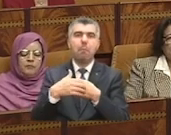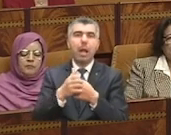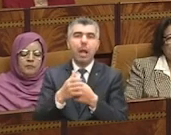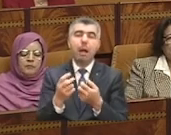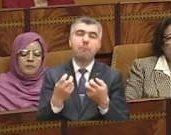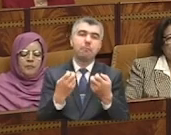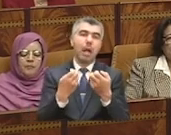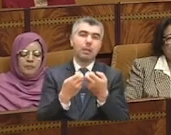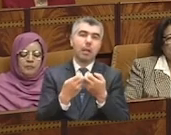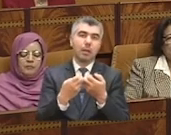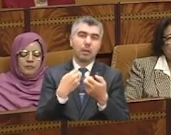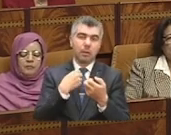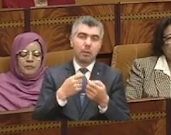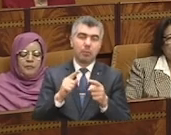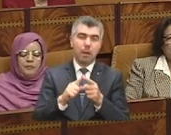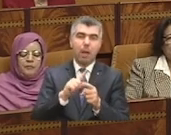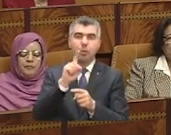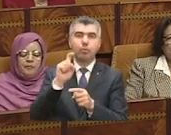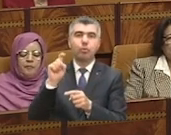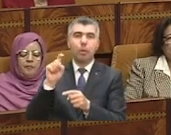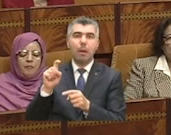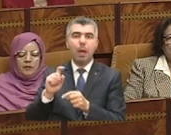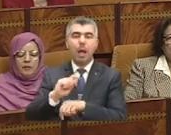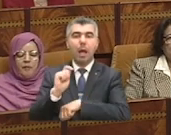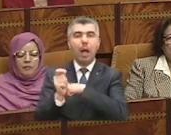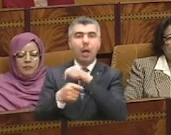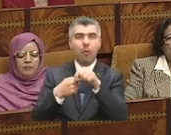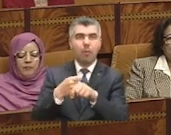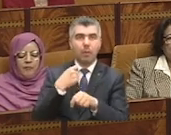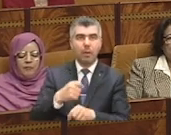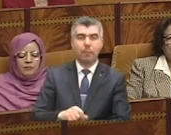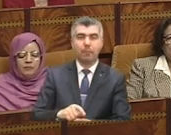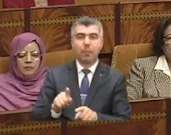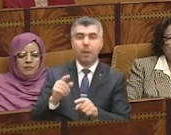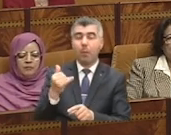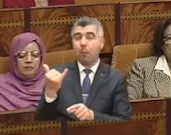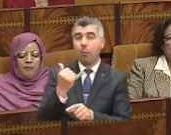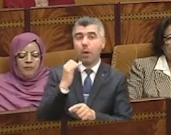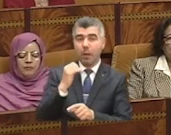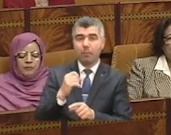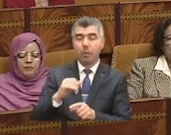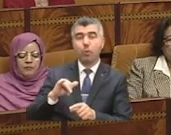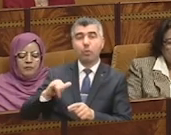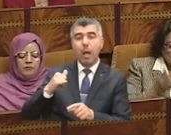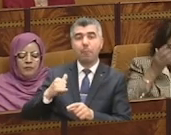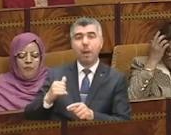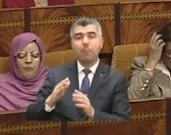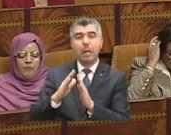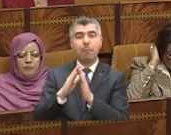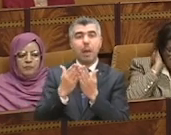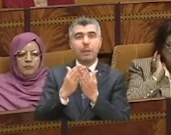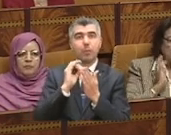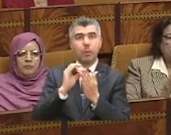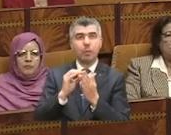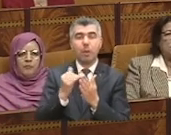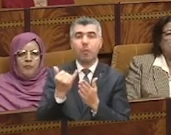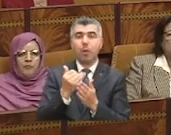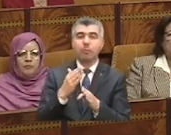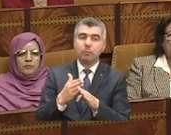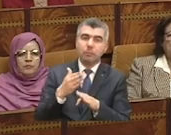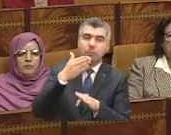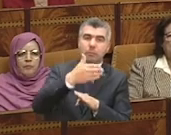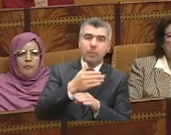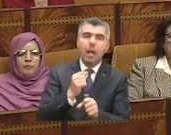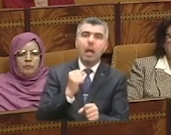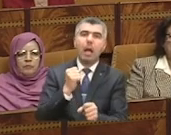خاصة في الجماعات القروية. لذلك فأحسن بطاقة ينتظرها الشباب اليوم هي بطاقة الولوج إلى